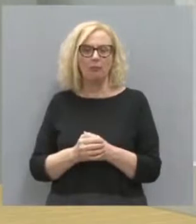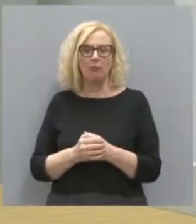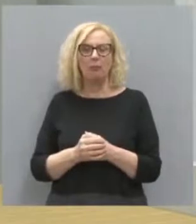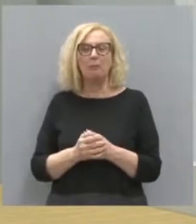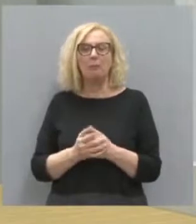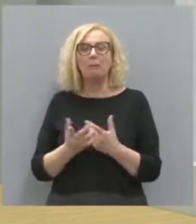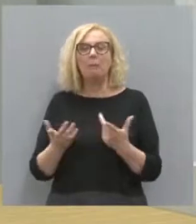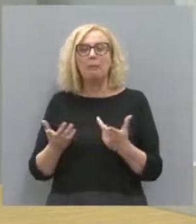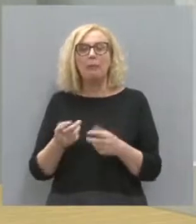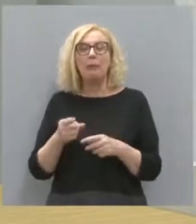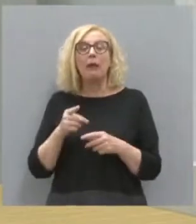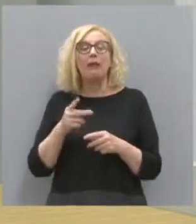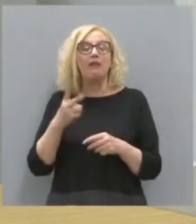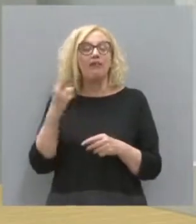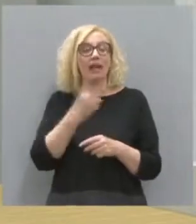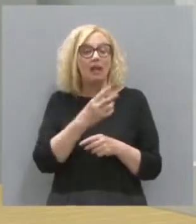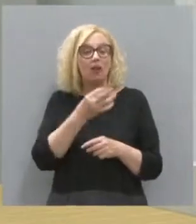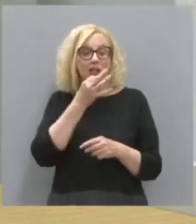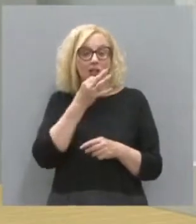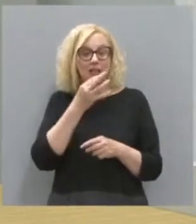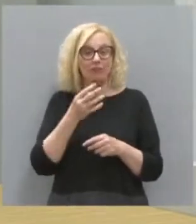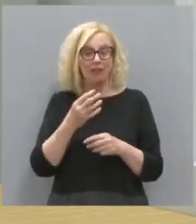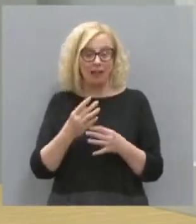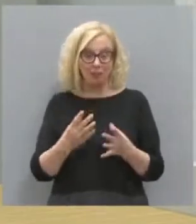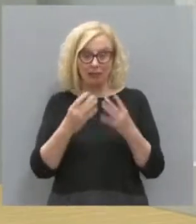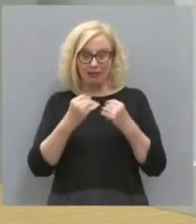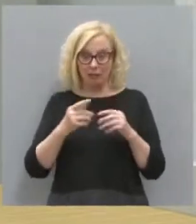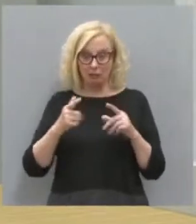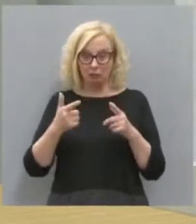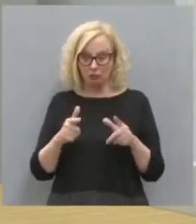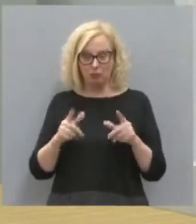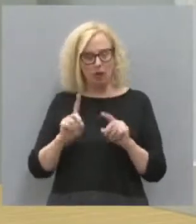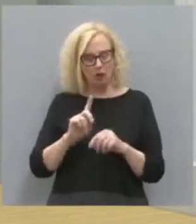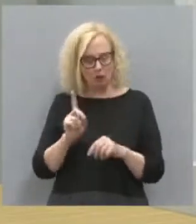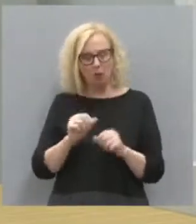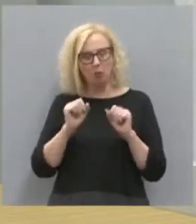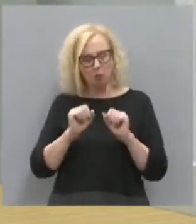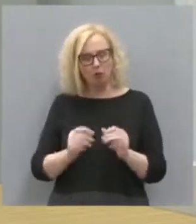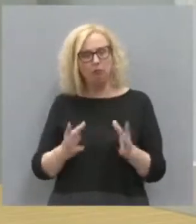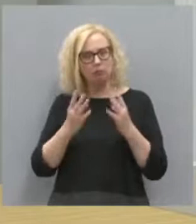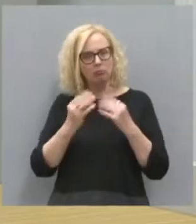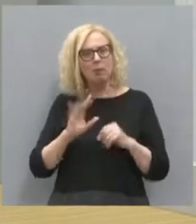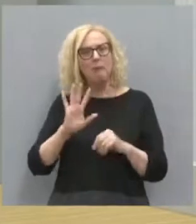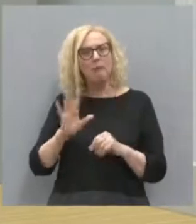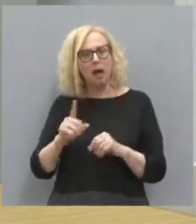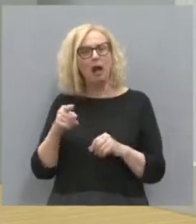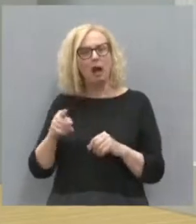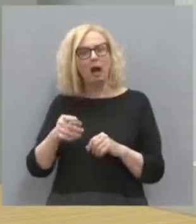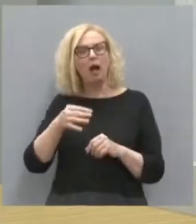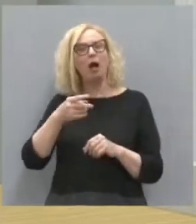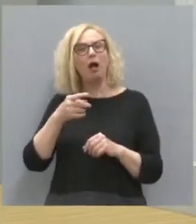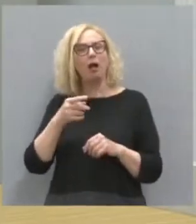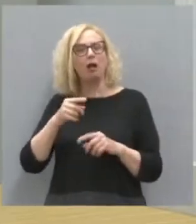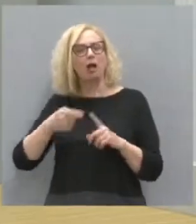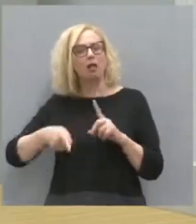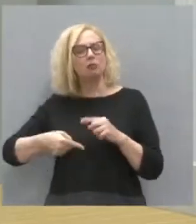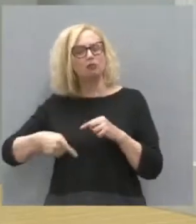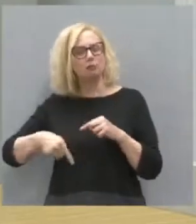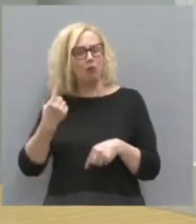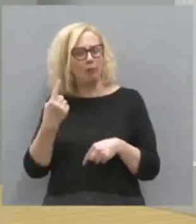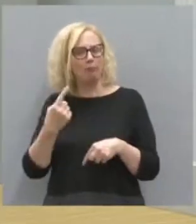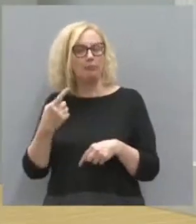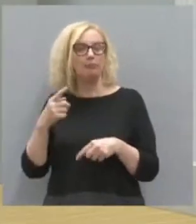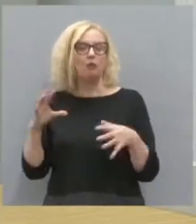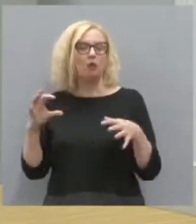contrarre l'infezione ma si è dimostrato 34 vaccini che abbiamo oggi a disposizione più efficace quando viene utilizzato come dose di richiamo